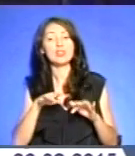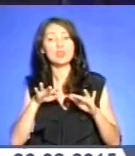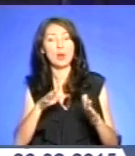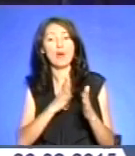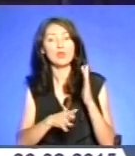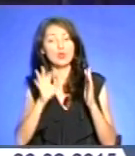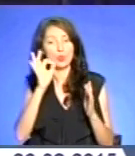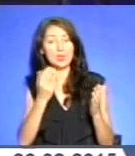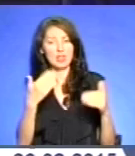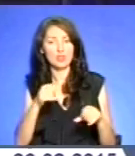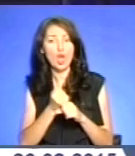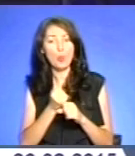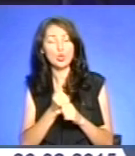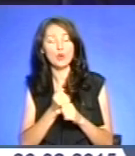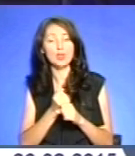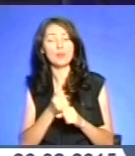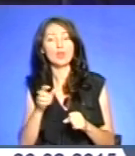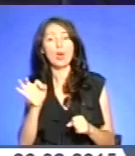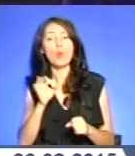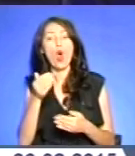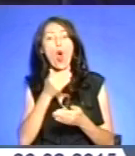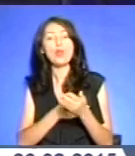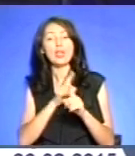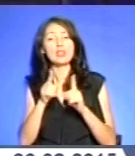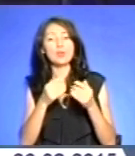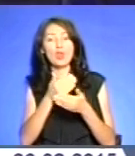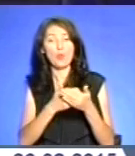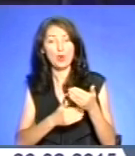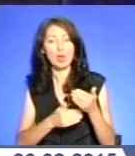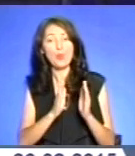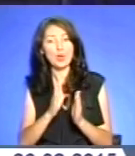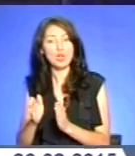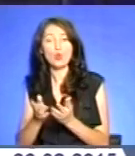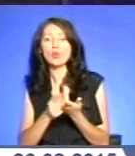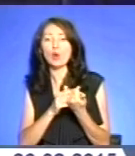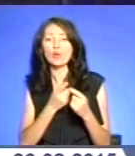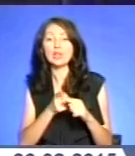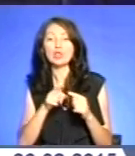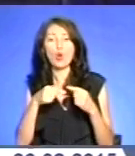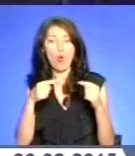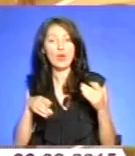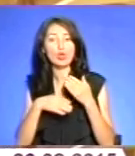90% з них вже опрацьовані. Про останні зміни у порядку нарахування цього виду допомоги у сюжеті.